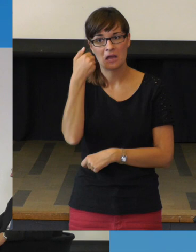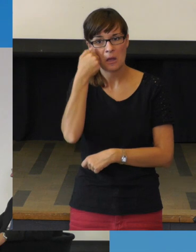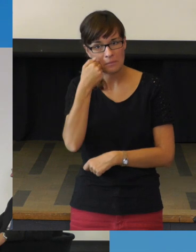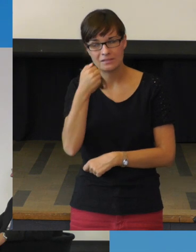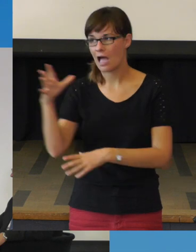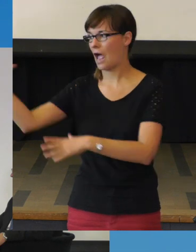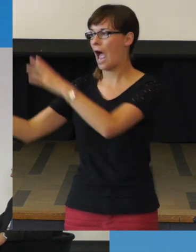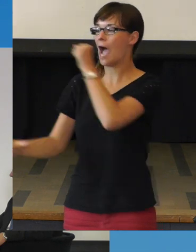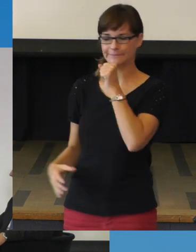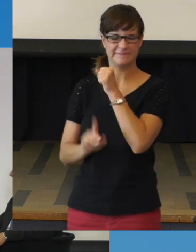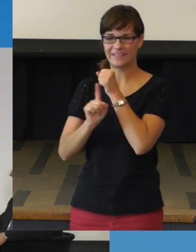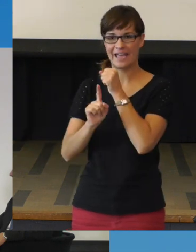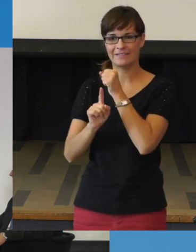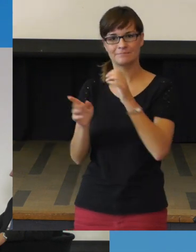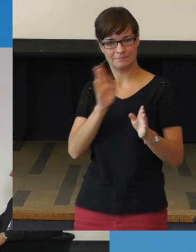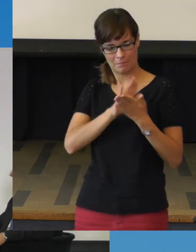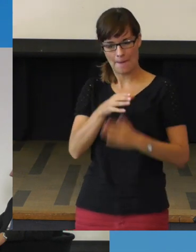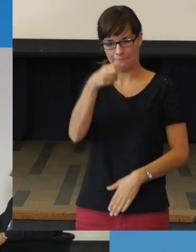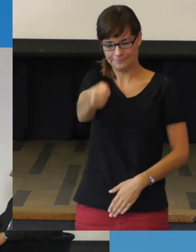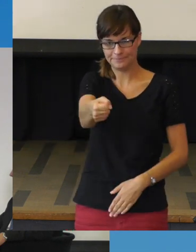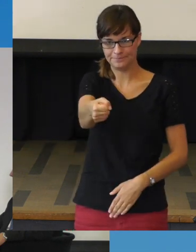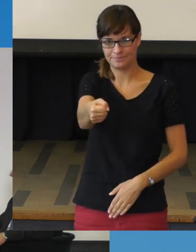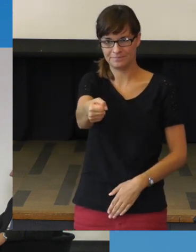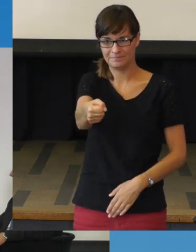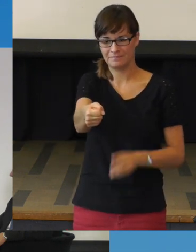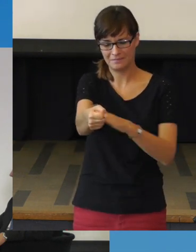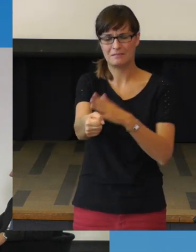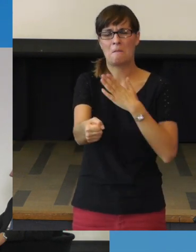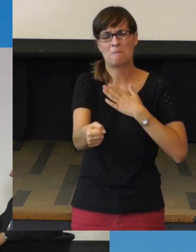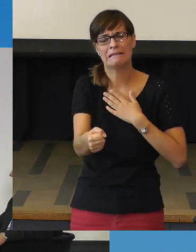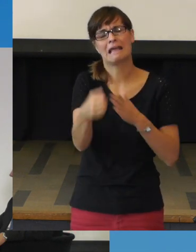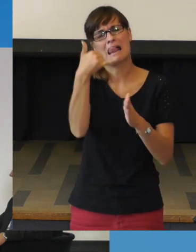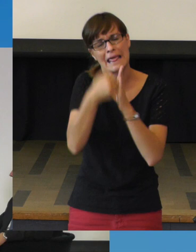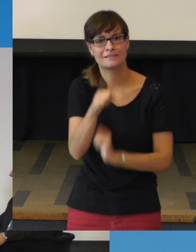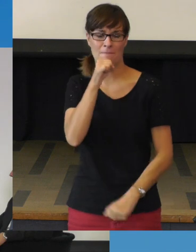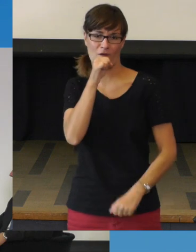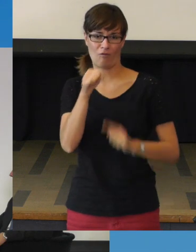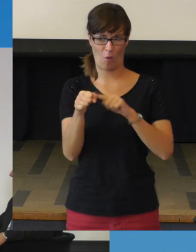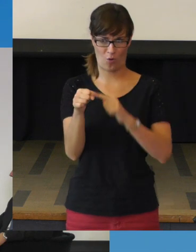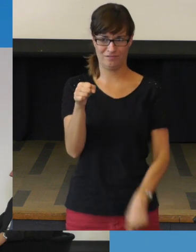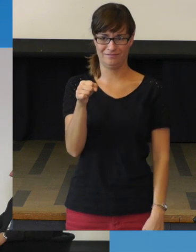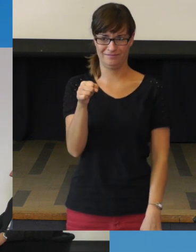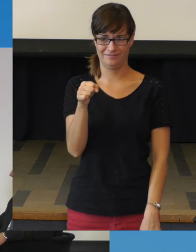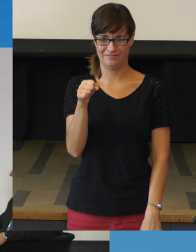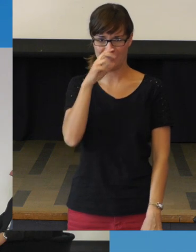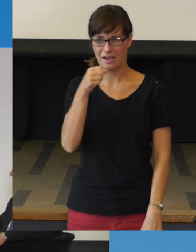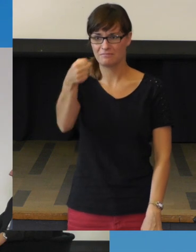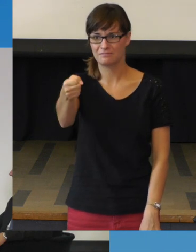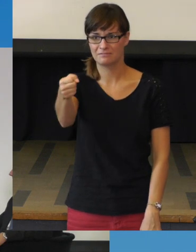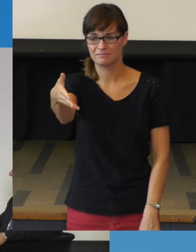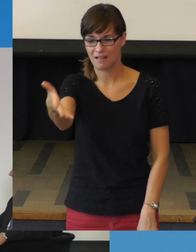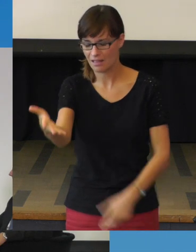mir, geben Sie es mir, nehmen Sie es mir nicht aus der Hand, denn das ist das Einzige, was wir noch haben und dann wird das eine einseitige Veranstaltung.